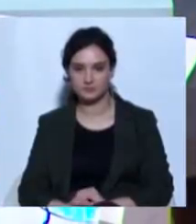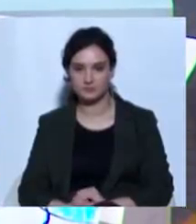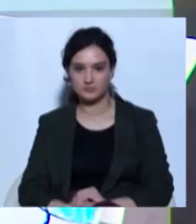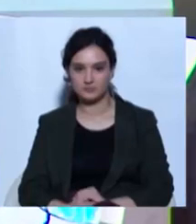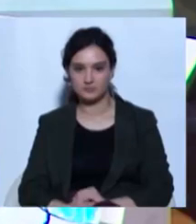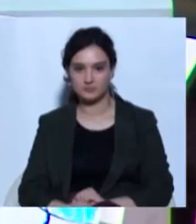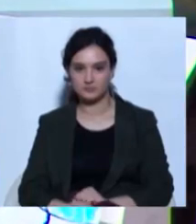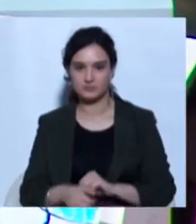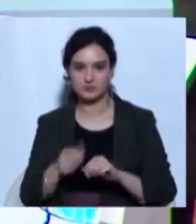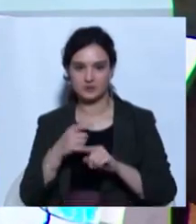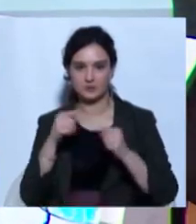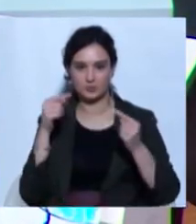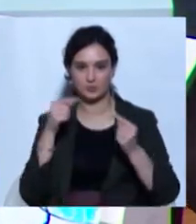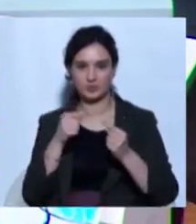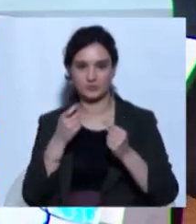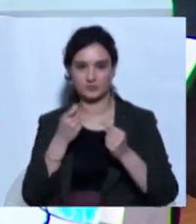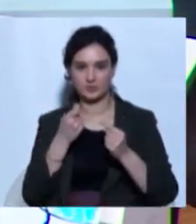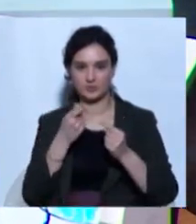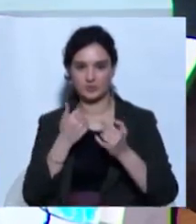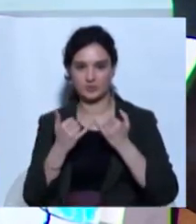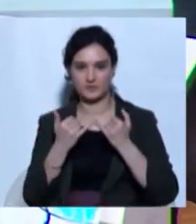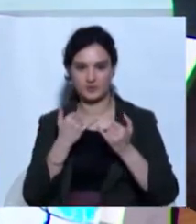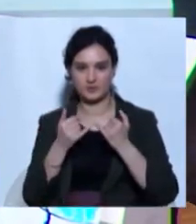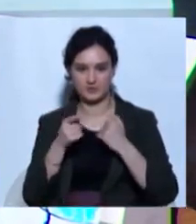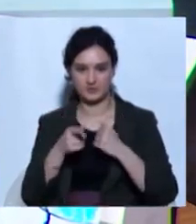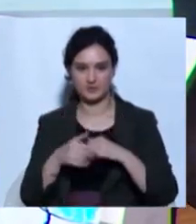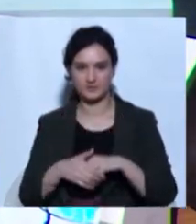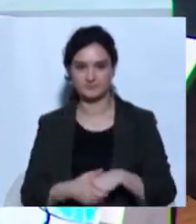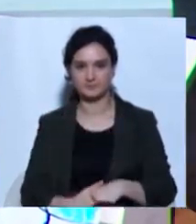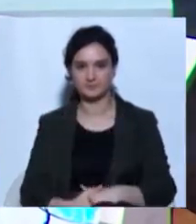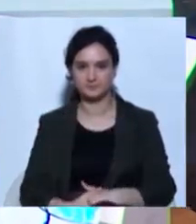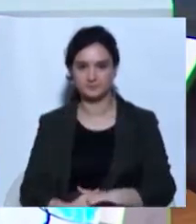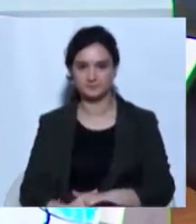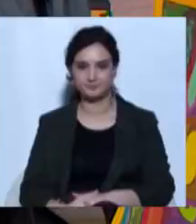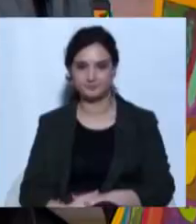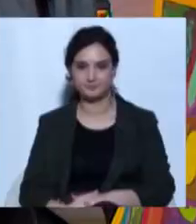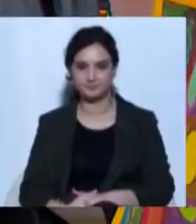ძალიან უხდება ამას ცოტა ყვითელიც.